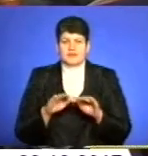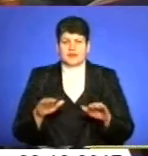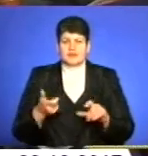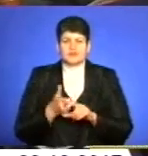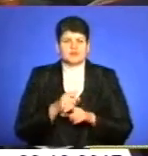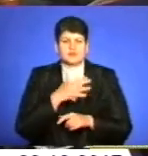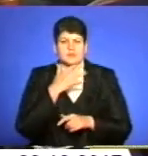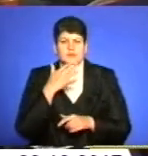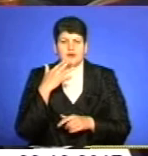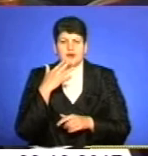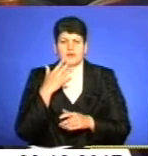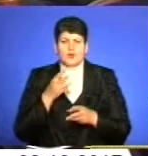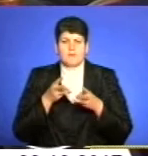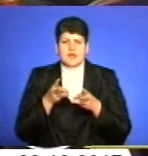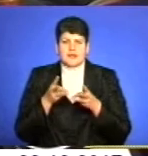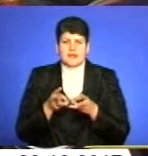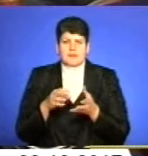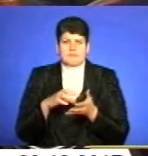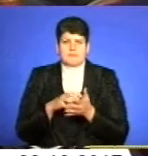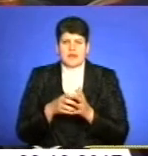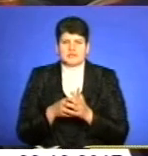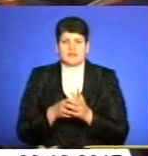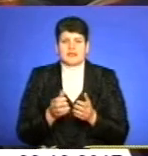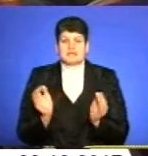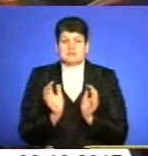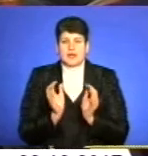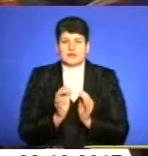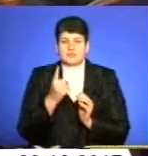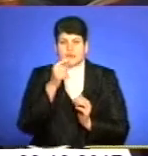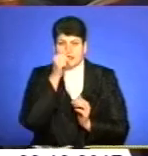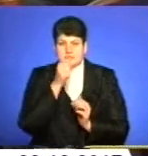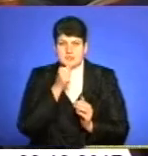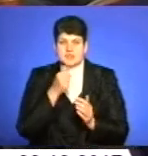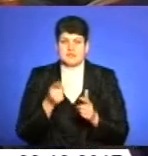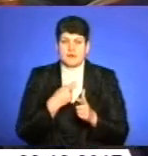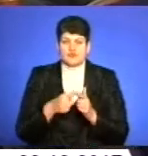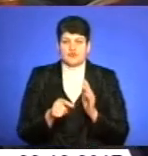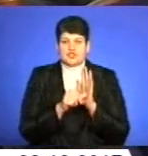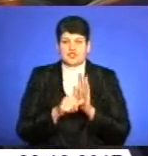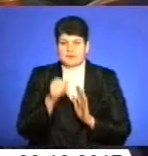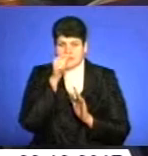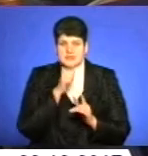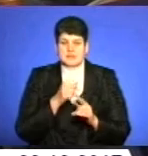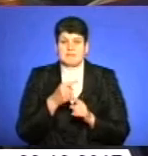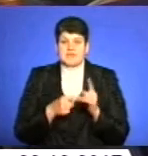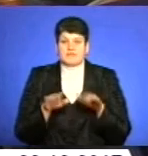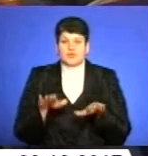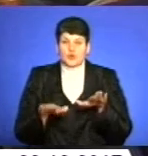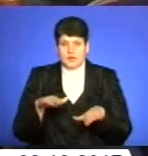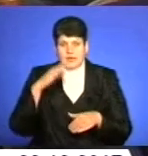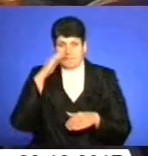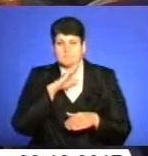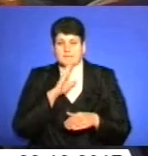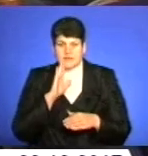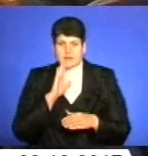багато випекли різного печива, яке зберігається від місяця до 6 місяців. Це дуже приємно, більше 500 тонн. Батьки відгукнулися